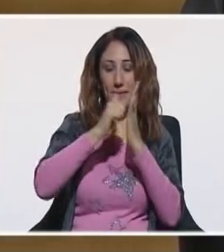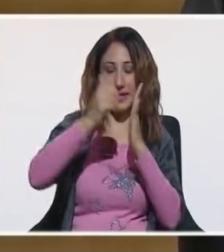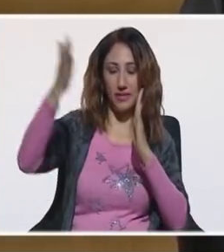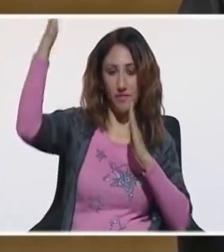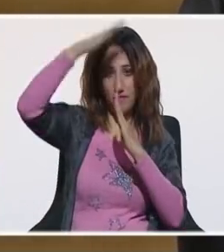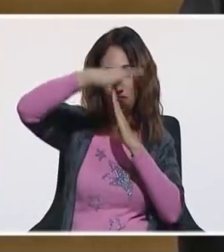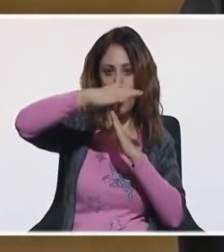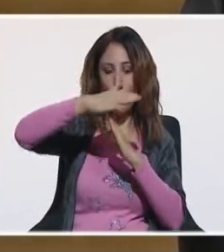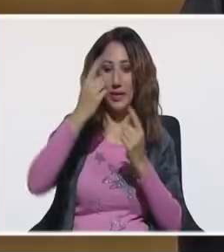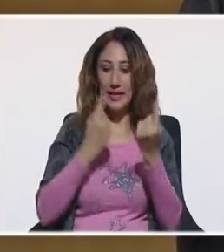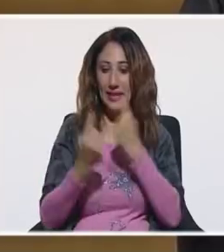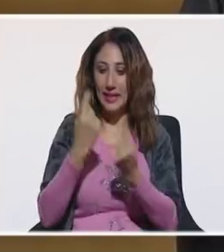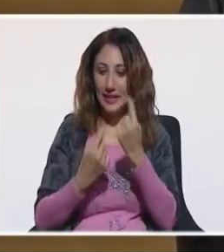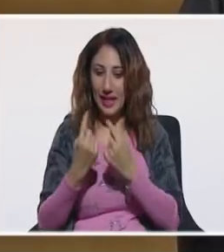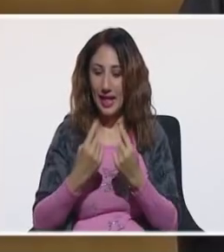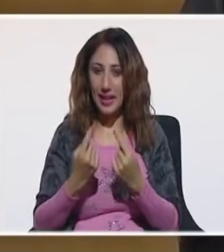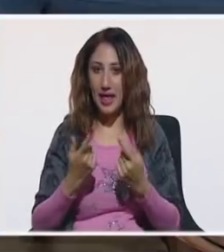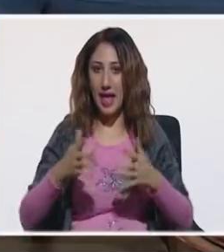وبنلعب في الجنينه